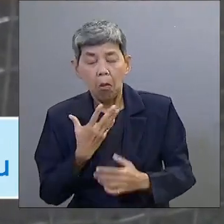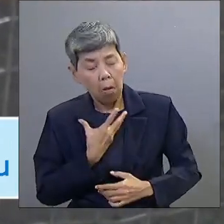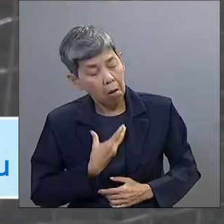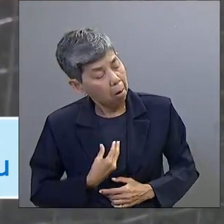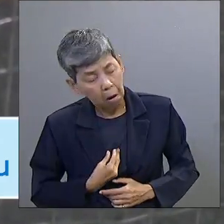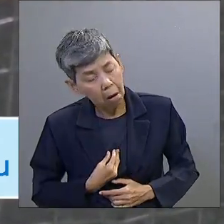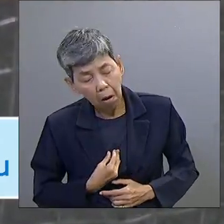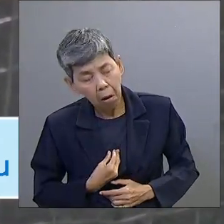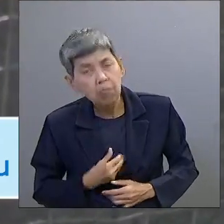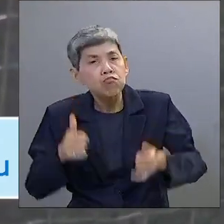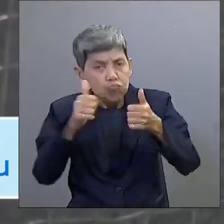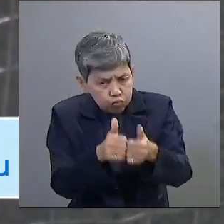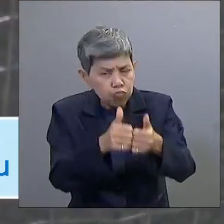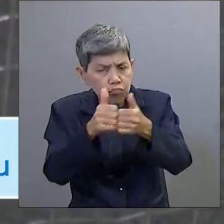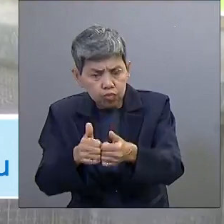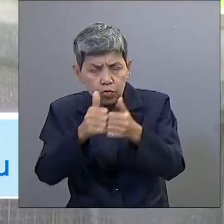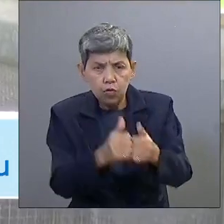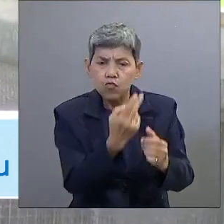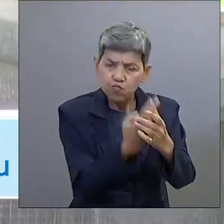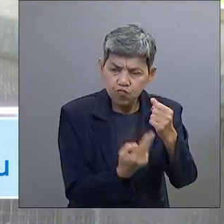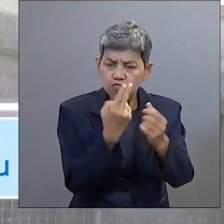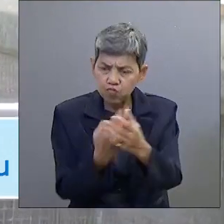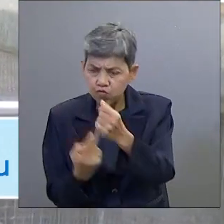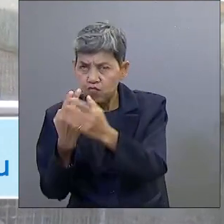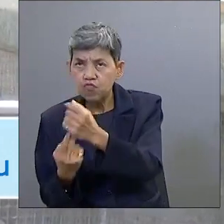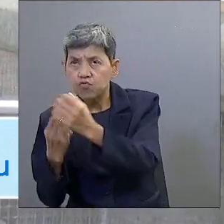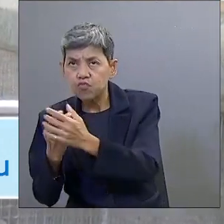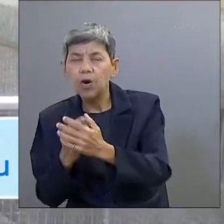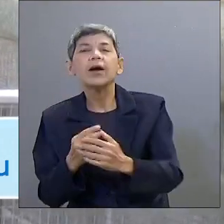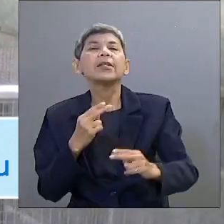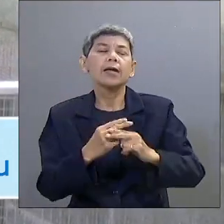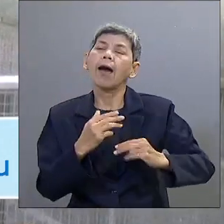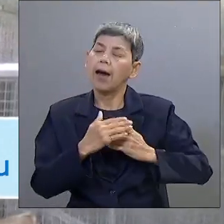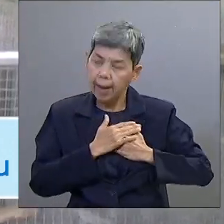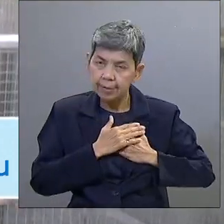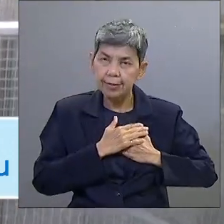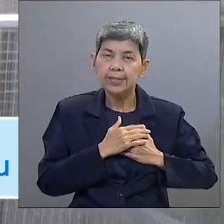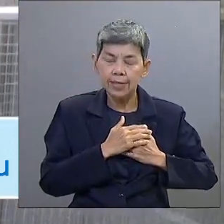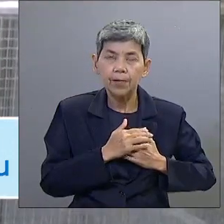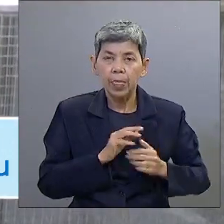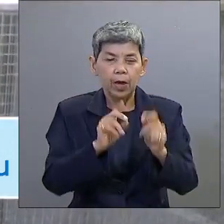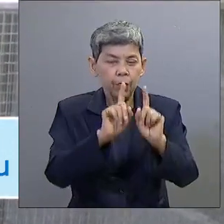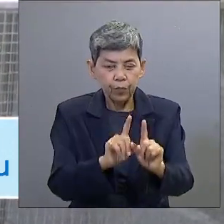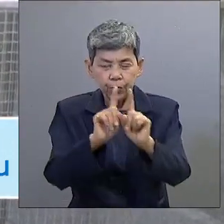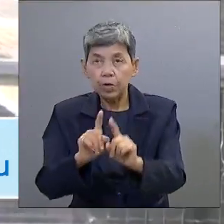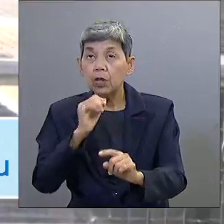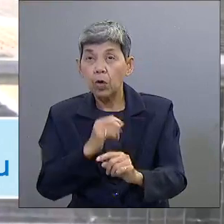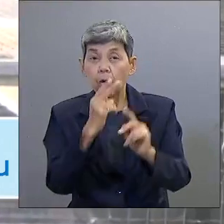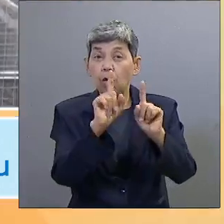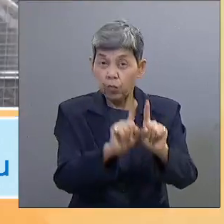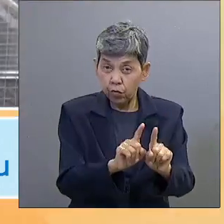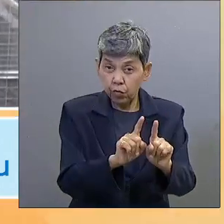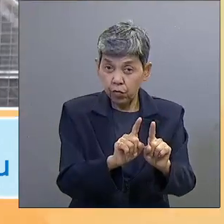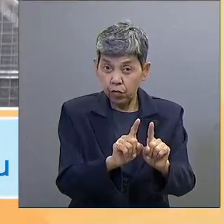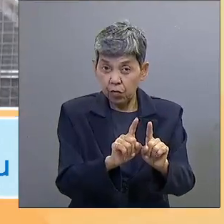า เขาเฉาใช่ค่ะใช่ เขาอยู่เป็นคู่ใช่ไหม ใช่ต้องอยู่เป็นคู่ ถึงเชื่อว่าเลิฟเบิร์ด ใช่ก็อยู่เป็นคู่ตามชื่อเลย แต่ถ้าอยู่เป็นคู่